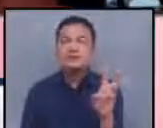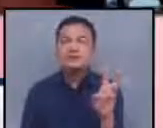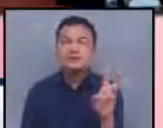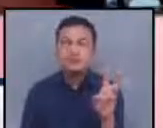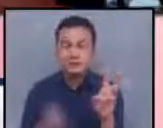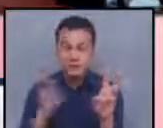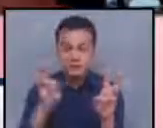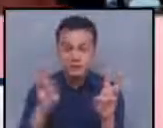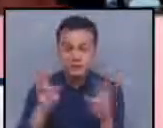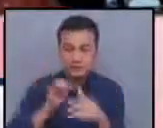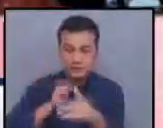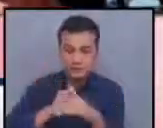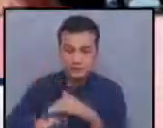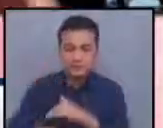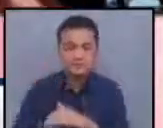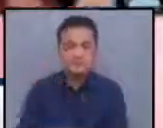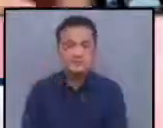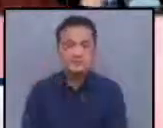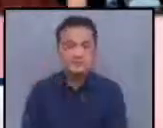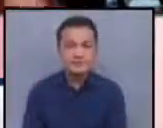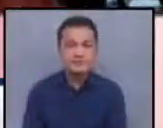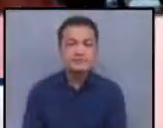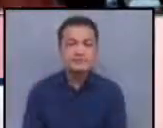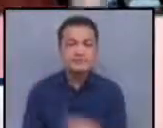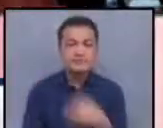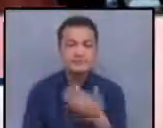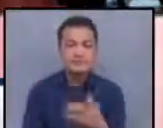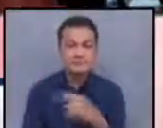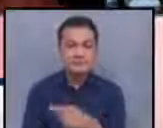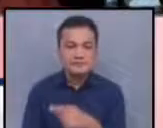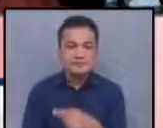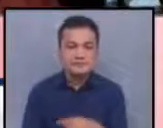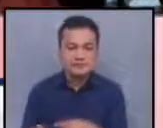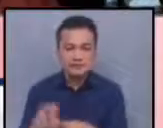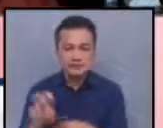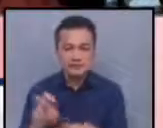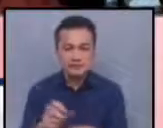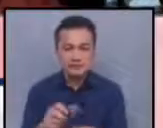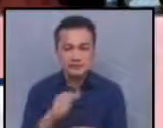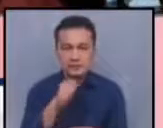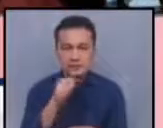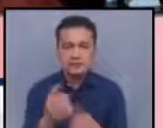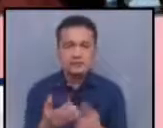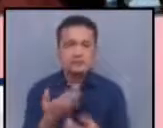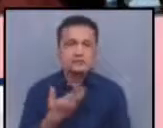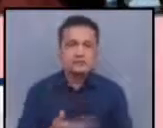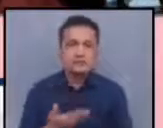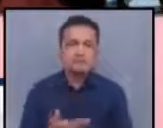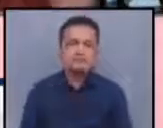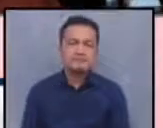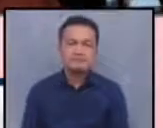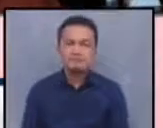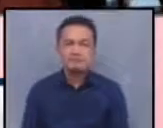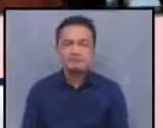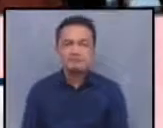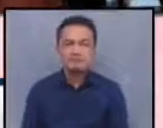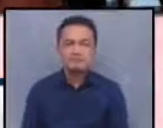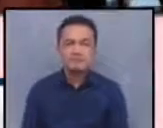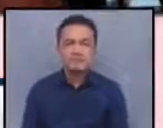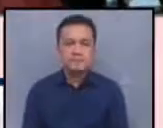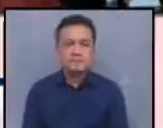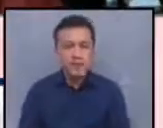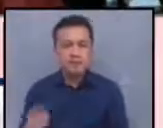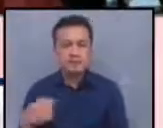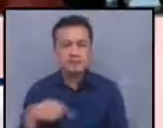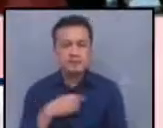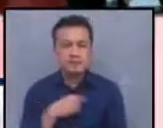kanya. Tapos, syempre, yung journey, hindi ganun kadali, diba? Pero, ayun, tinawid natin. Alam